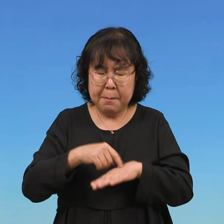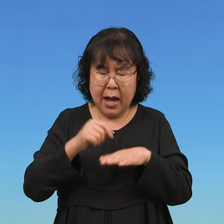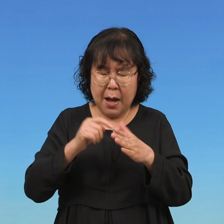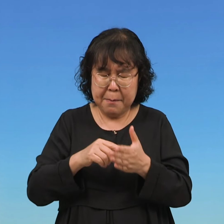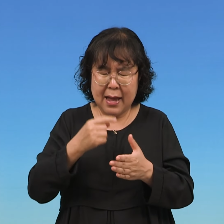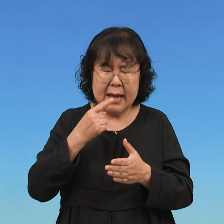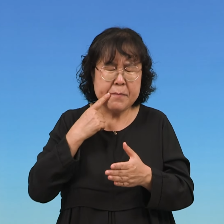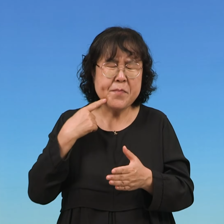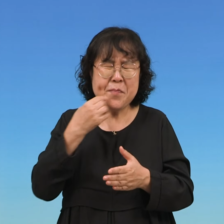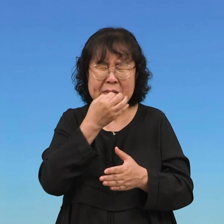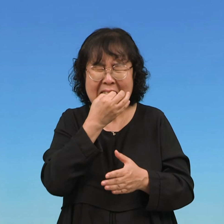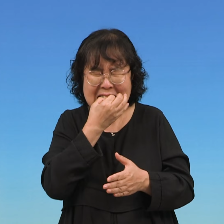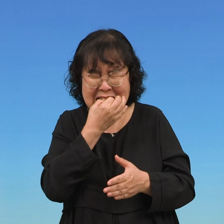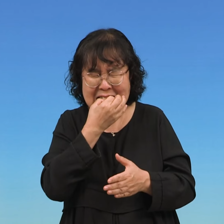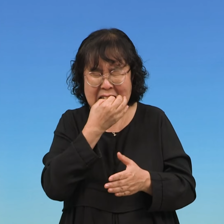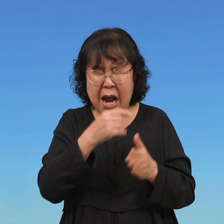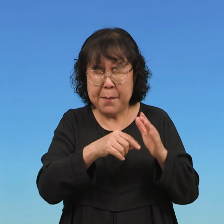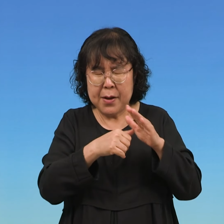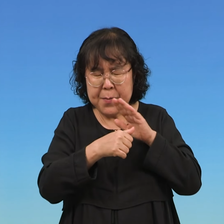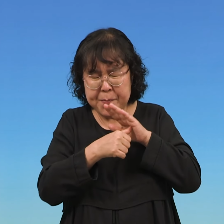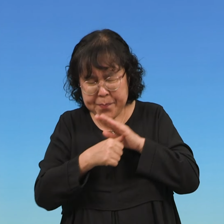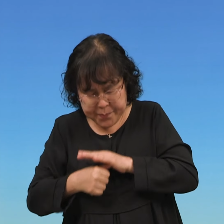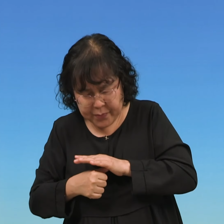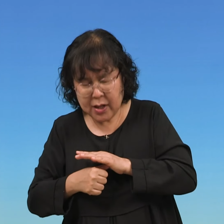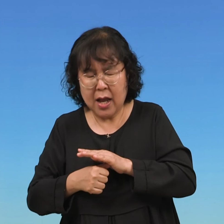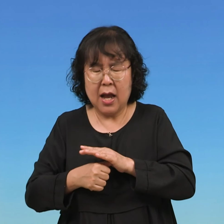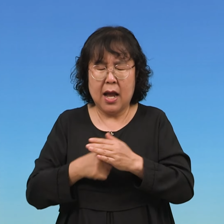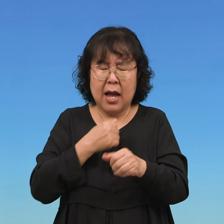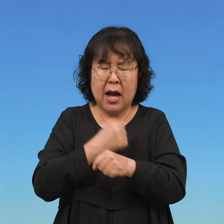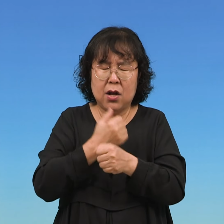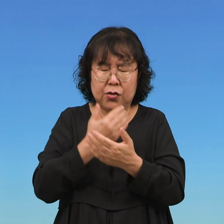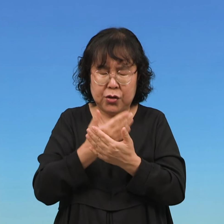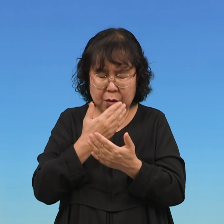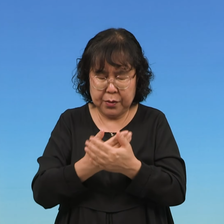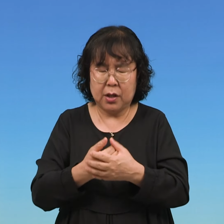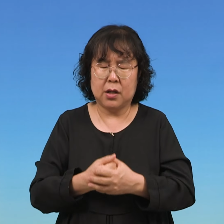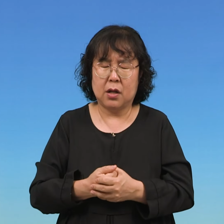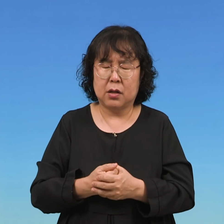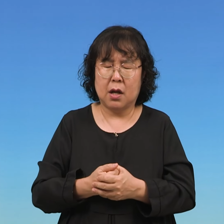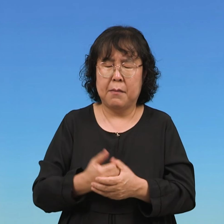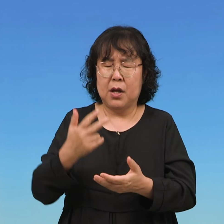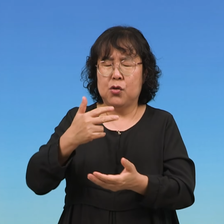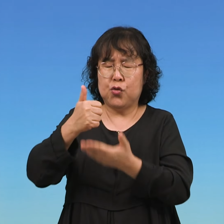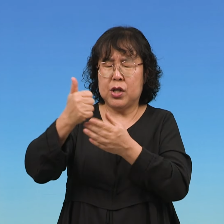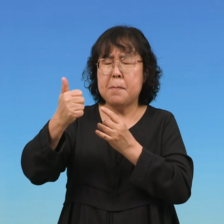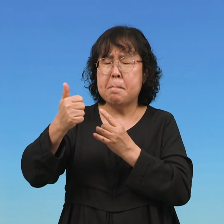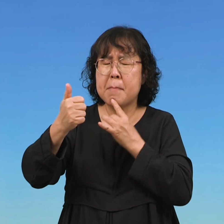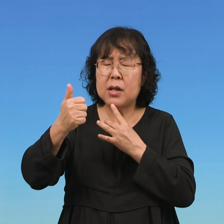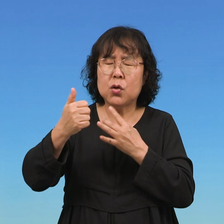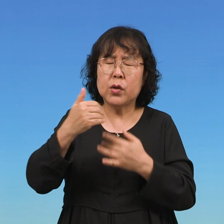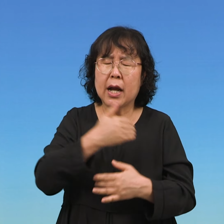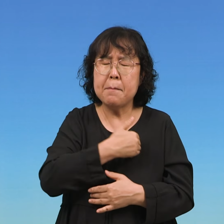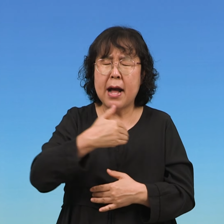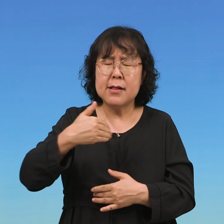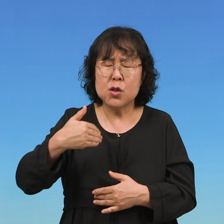인생에 탐심을 제어하여 주시옵소서 영적으로 은혜를 곧 주님 한 분만으로 아주 채워 주시옵소서